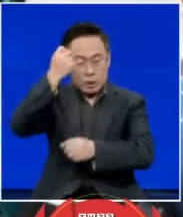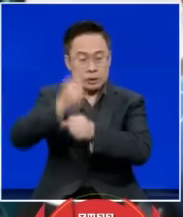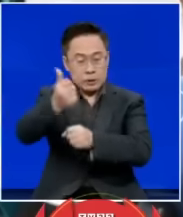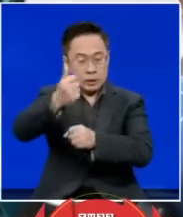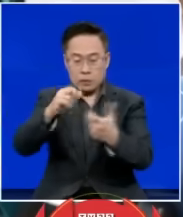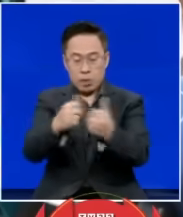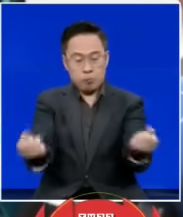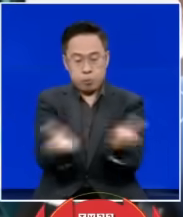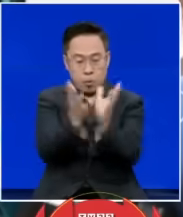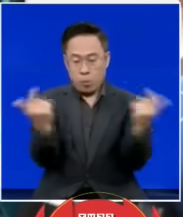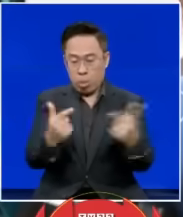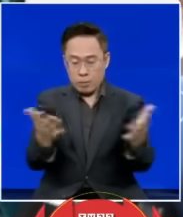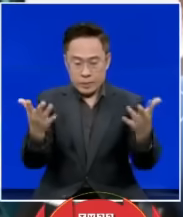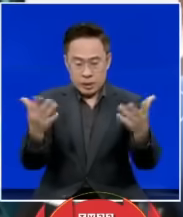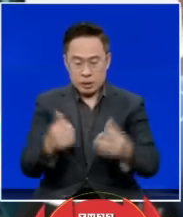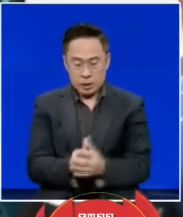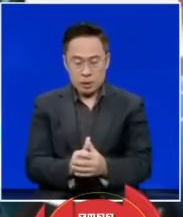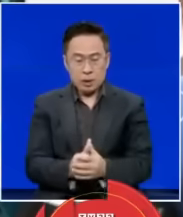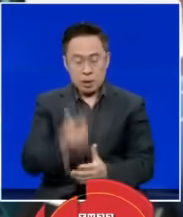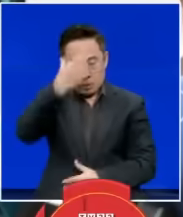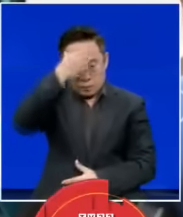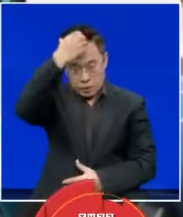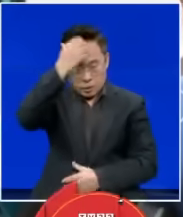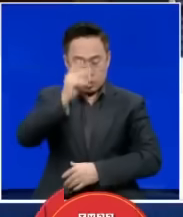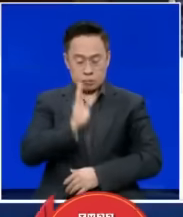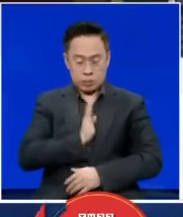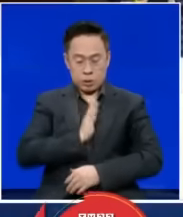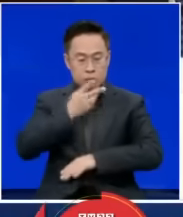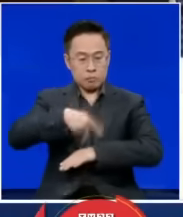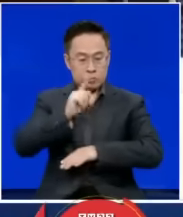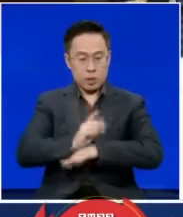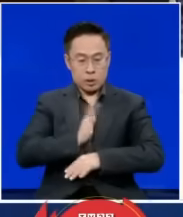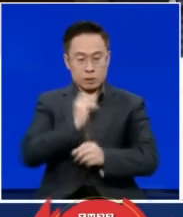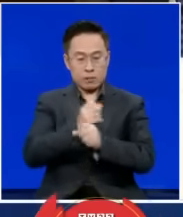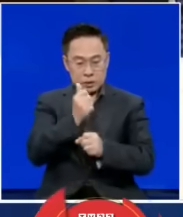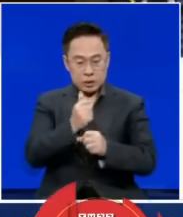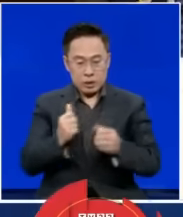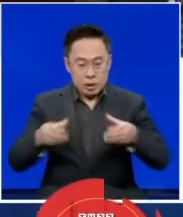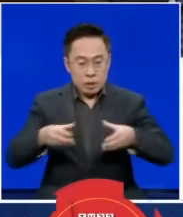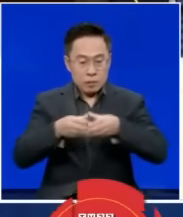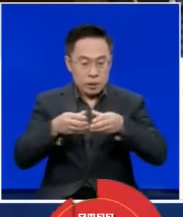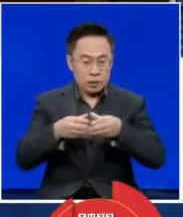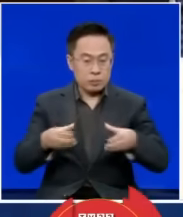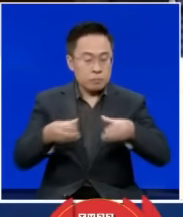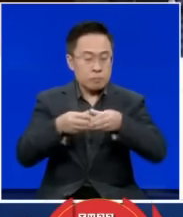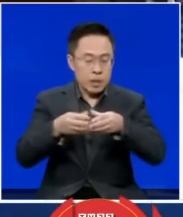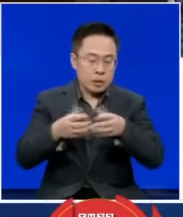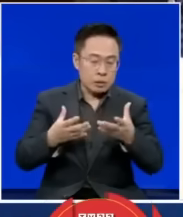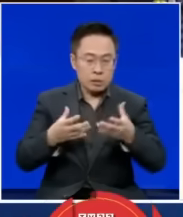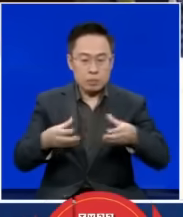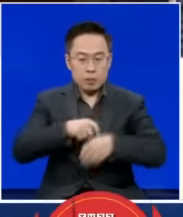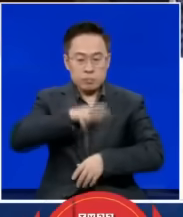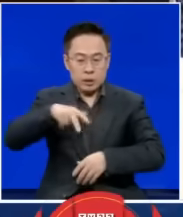งท่านก็ปฏิบัติกับส.ส.อย่างดีเอ้าถ้าอย่างนั้นยืนยันไหมว่าเพื่อไทยจะไม่ไปแตะไม่ไปยึดตำแหน่งประธาน